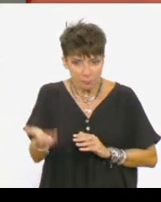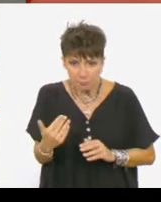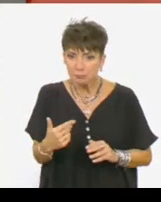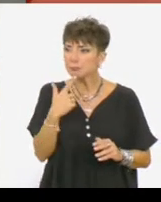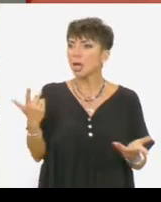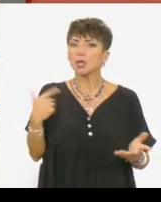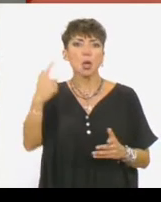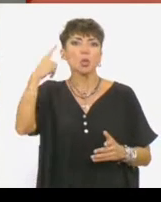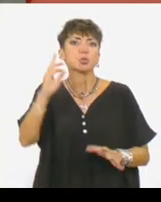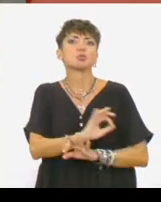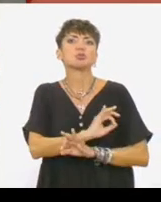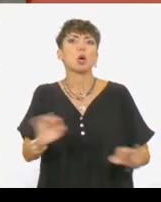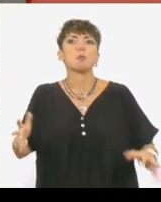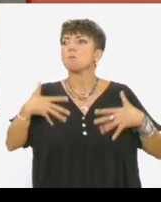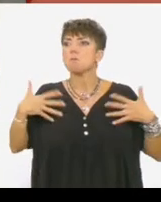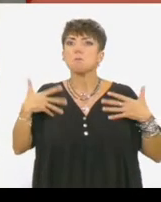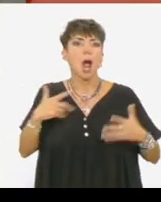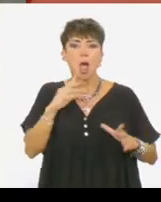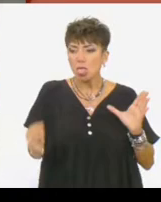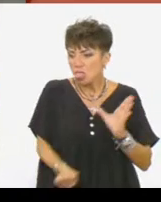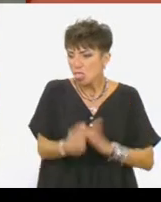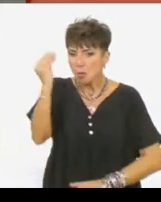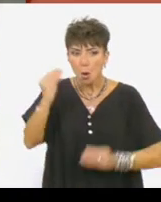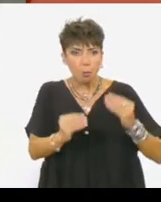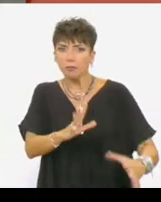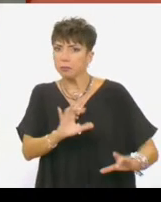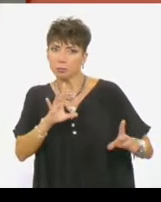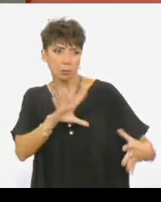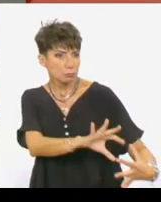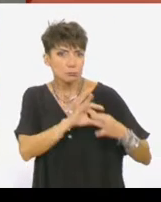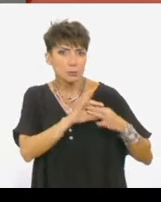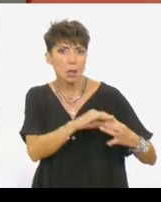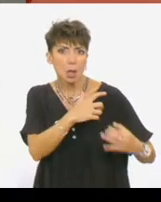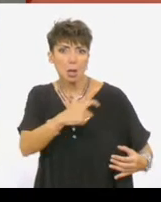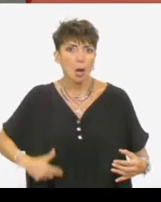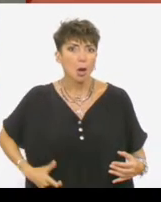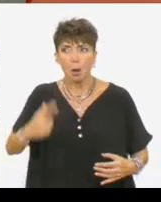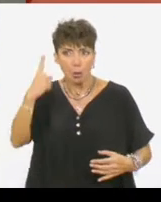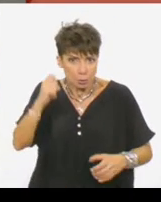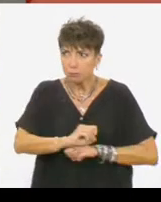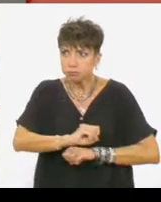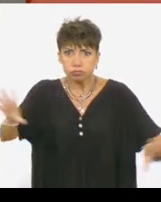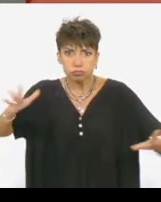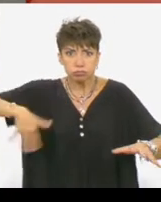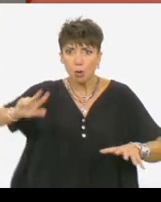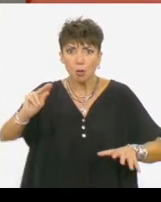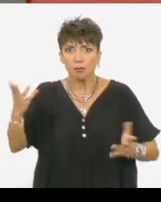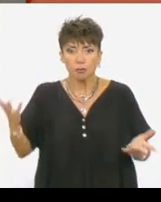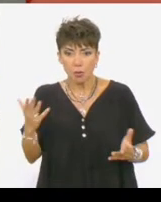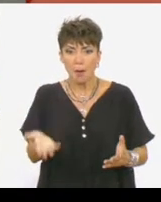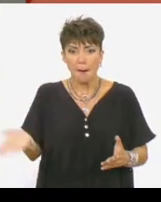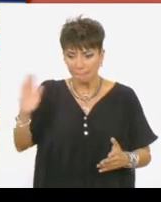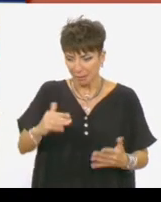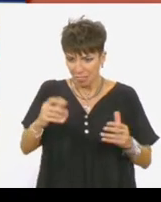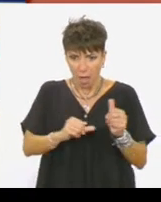μένα λελειμμένο, διότι δεν δημιουργήθηκε καμία δυσπραγία στη συνεργασία αυτή και γνωστό θέμα, γνωστό το επαναλαμβάνω, έρχεται και